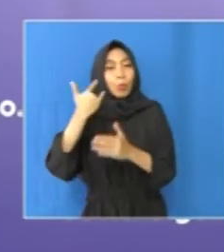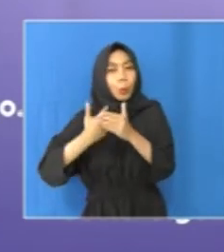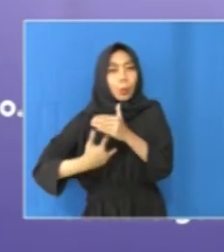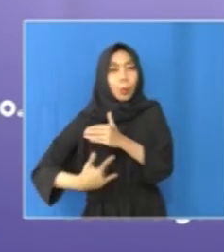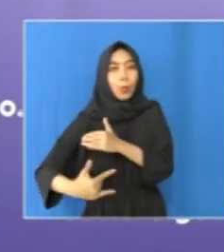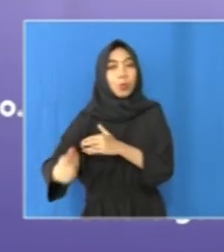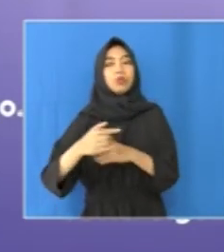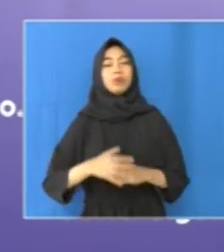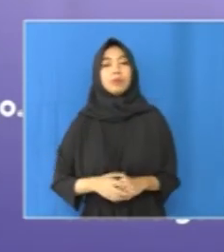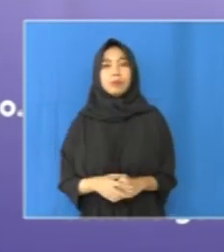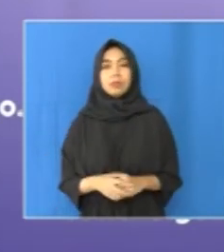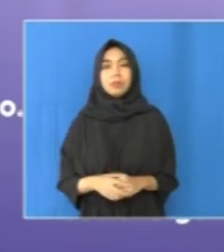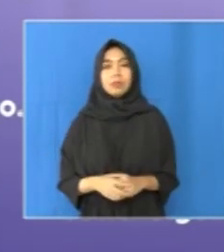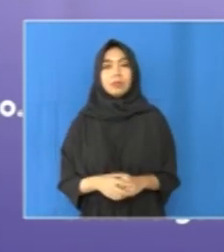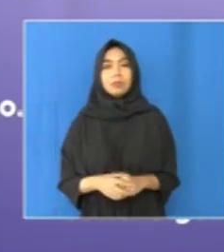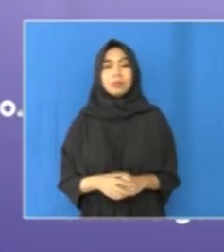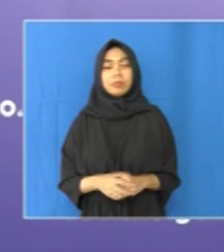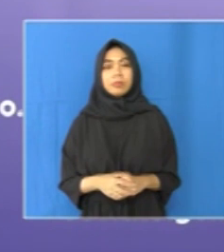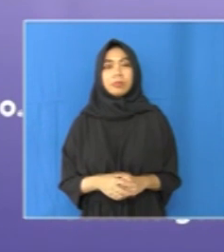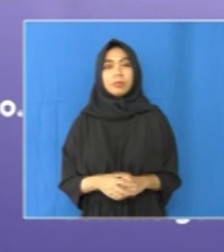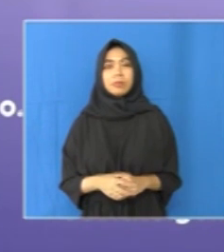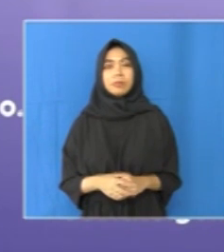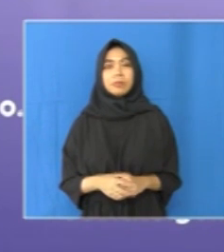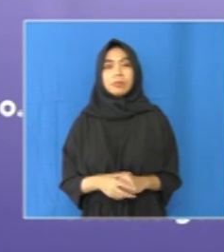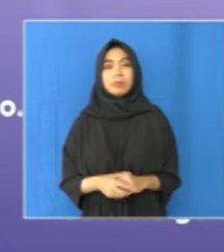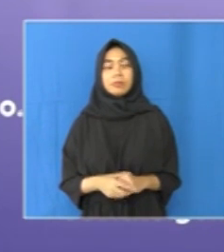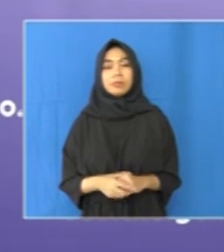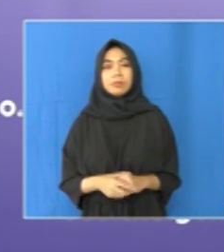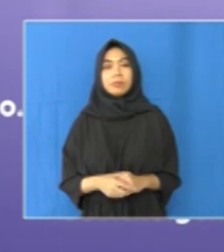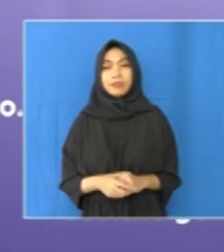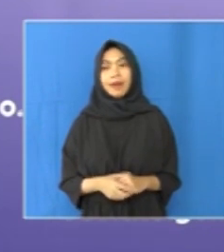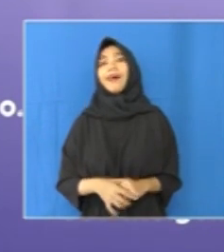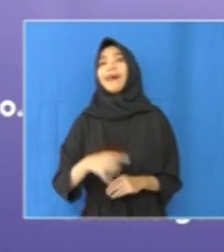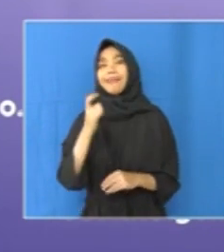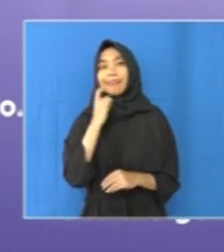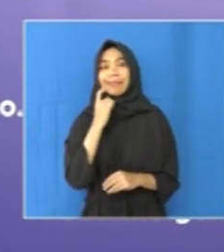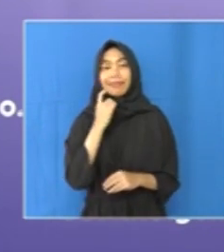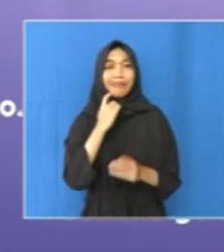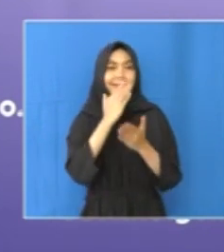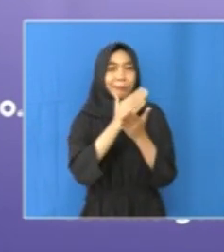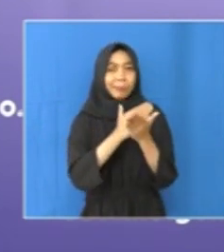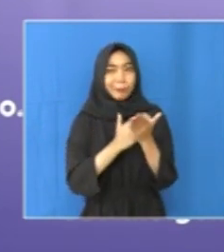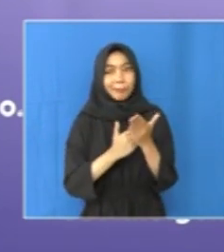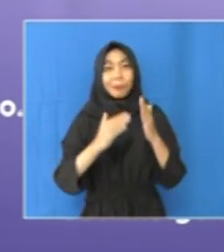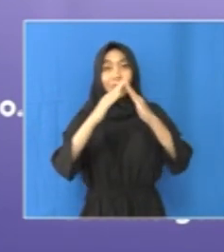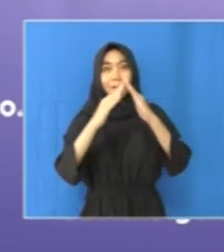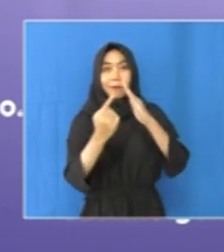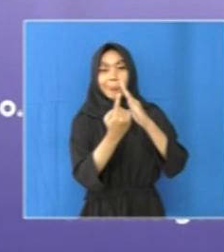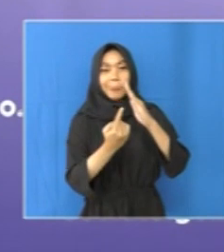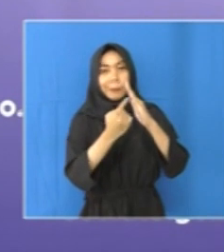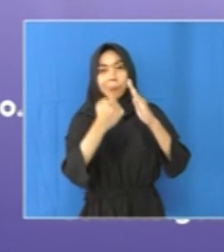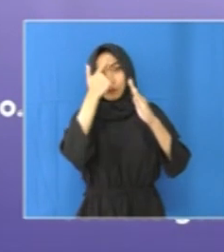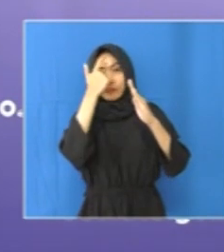sudah semakin banyak yang memahami anjuran untuk bekerja belajar dan